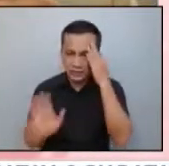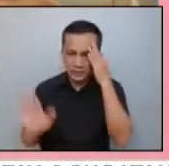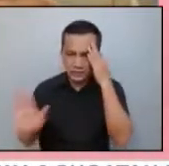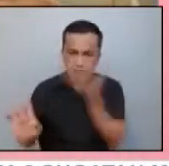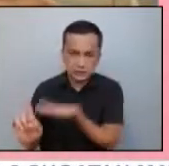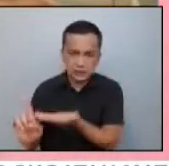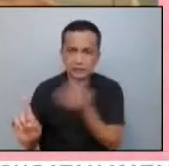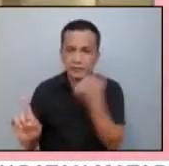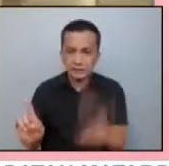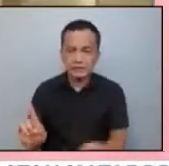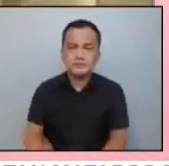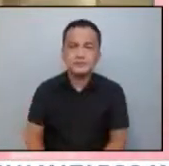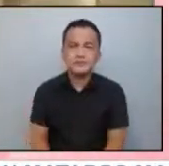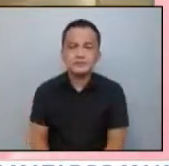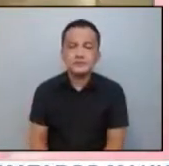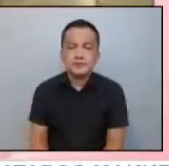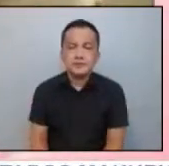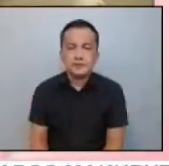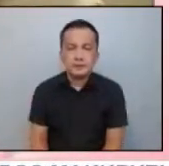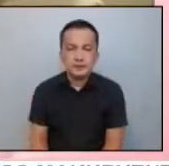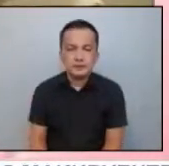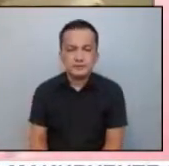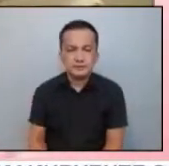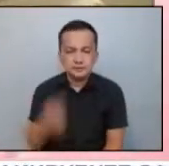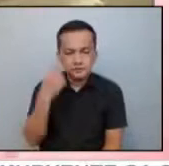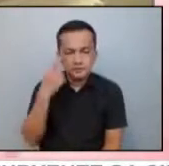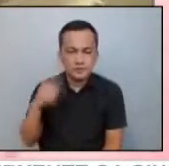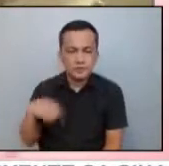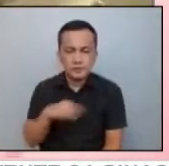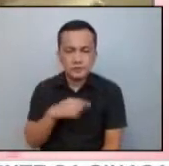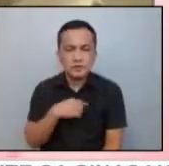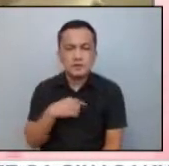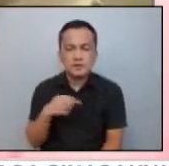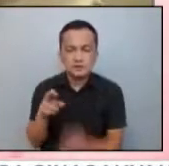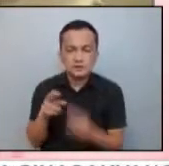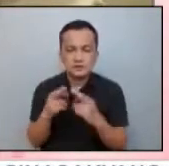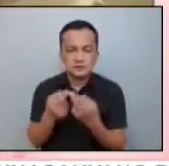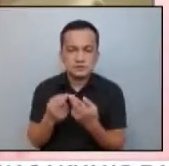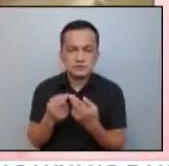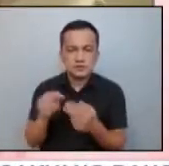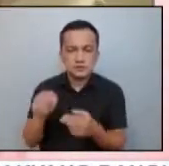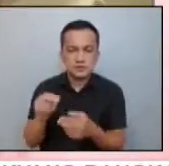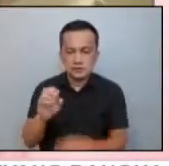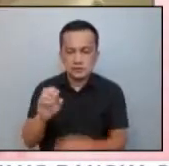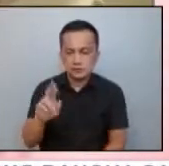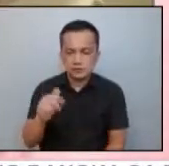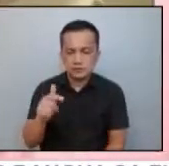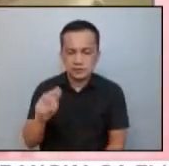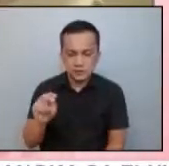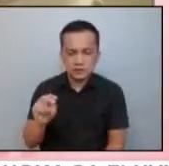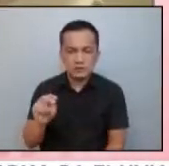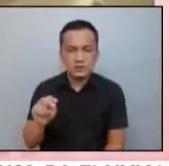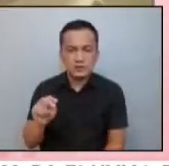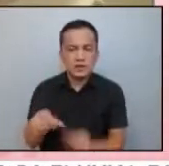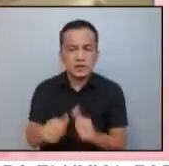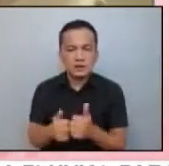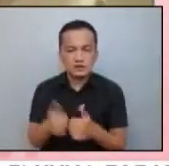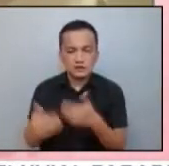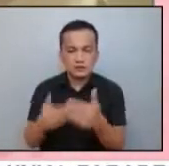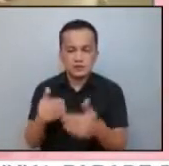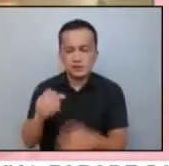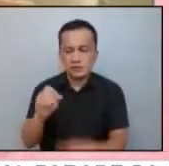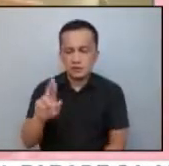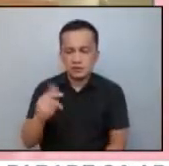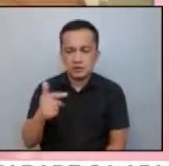so, po, opo, para po sa ating mga kababayan na kailangan ng organ, ano po ba ang proseso ng organ donation dito sa ating bansa?